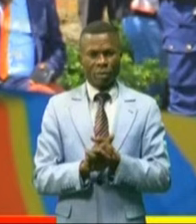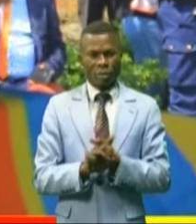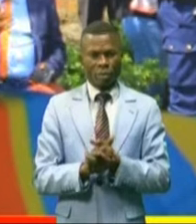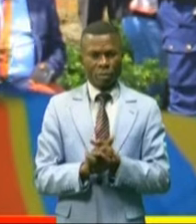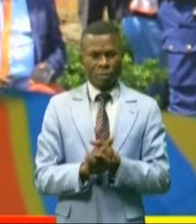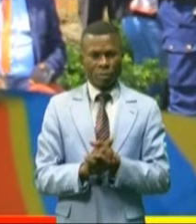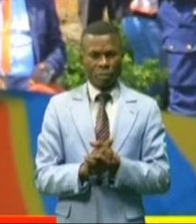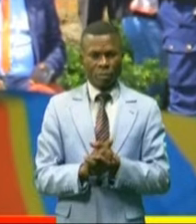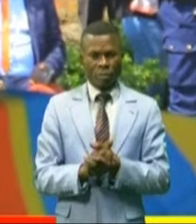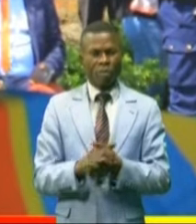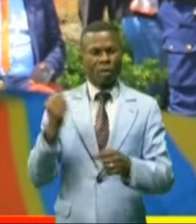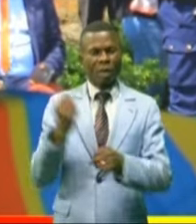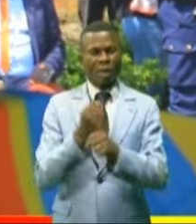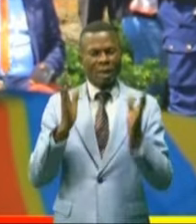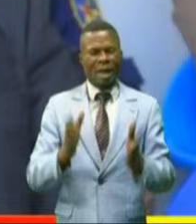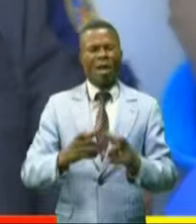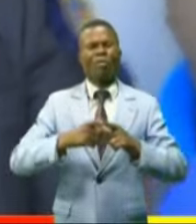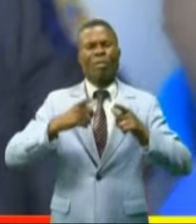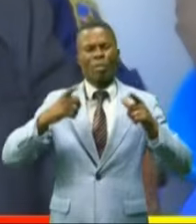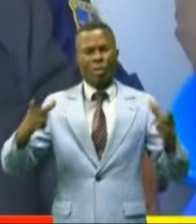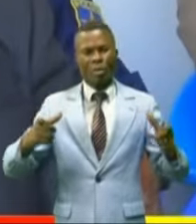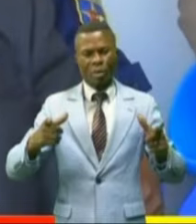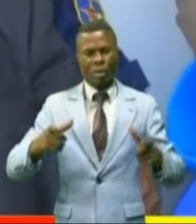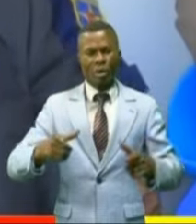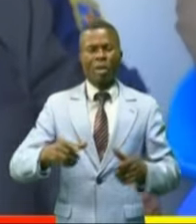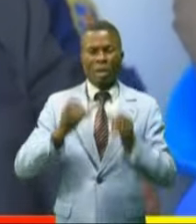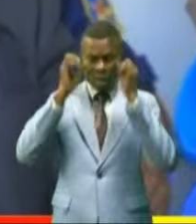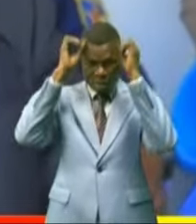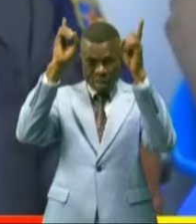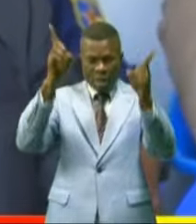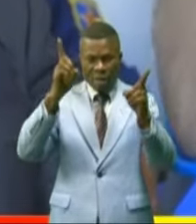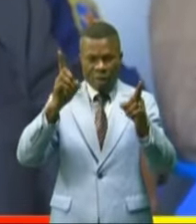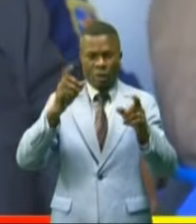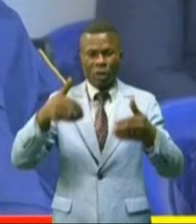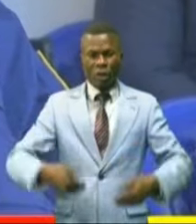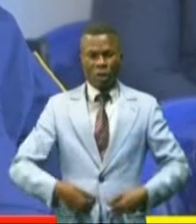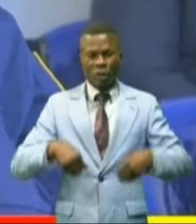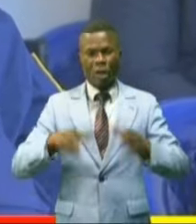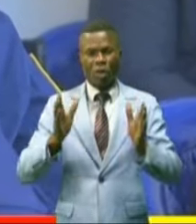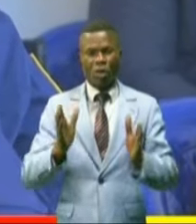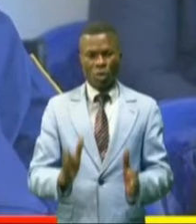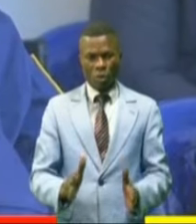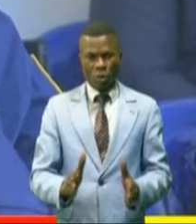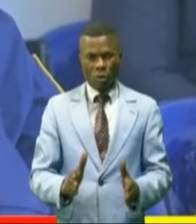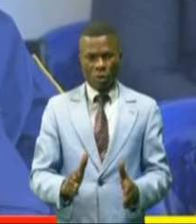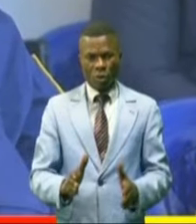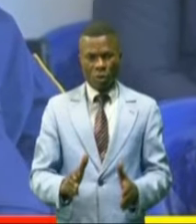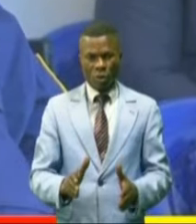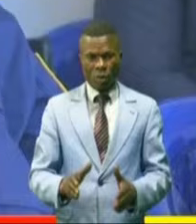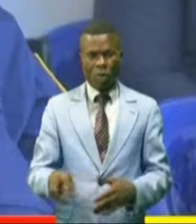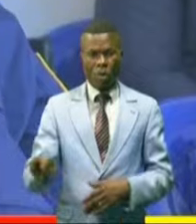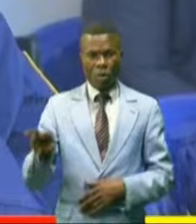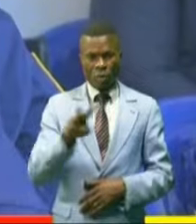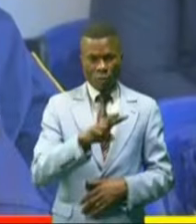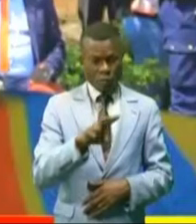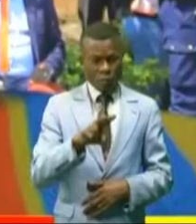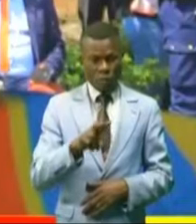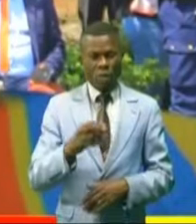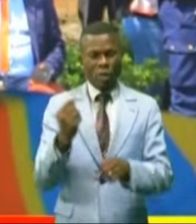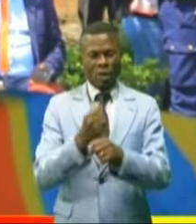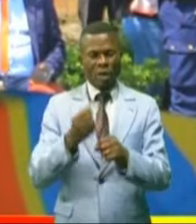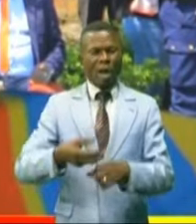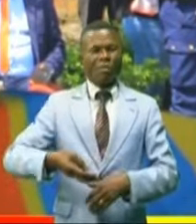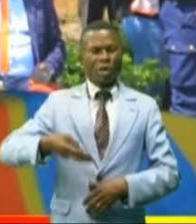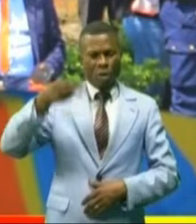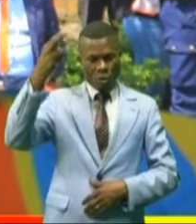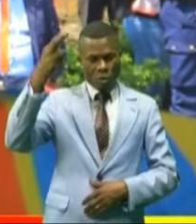d'être un grand travailleur au bénéfice de l'éducation de la jeunesse congolaise, vous avez su vous distinguer par